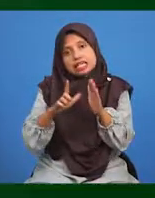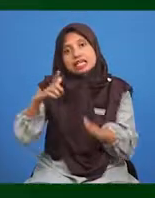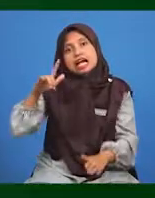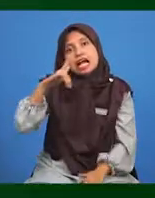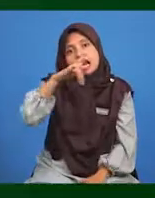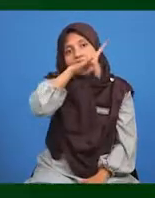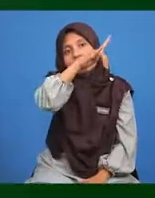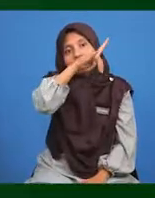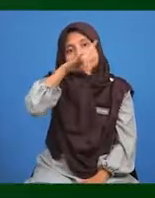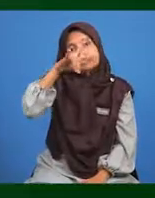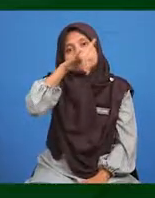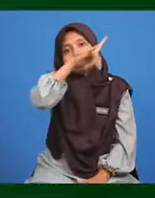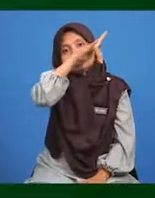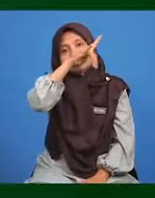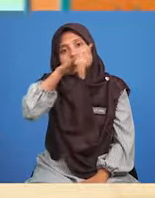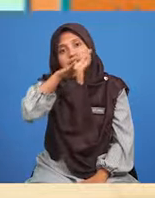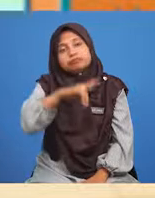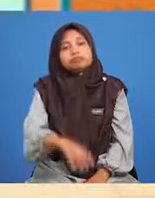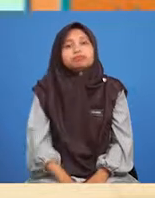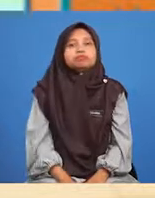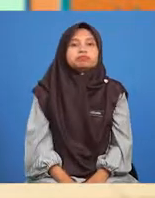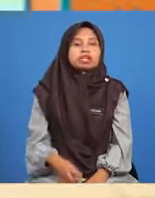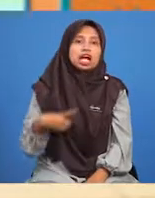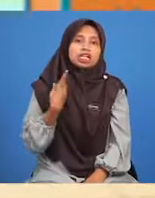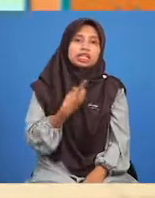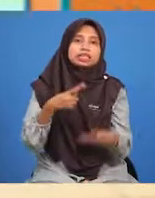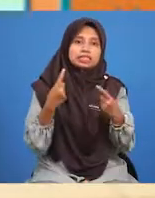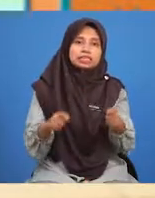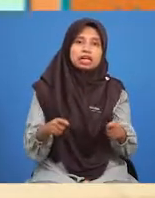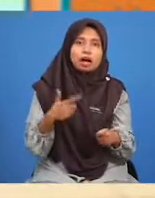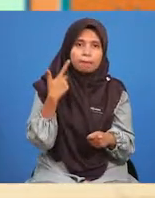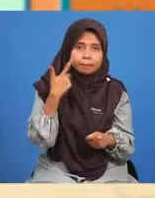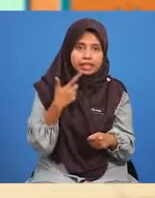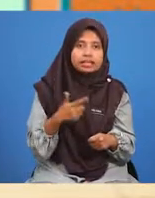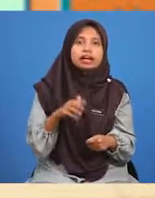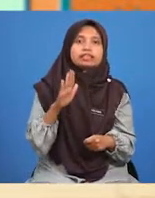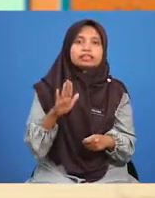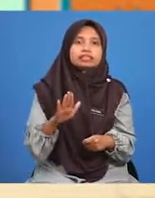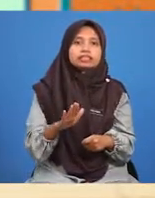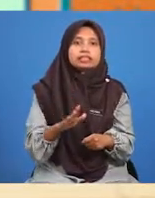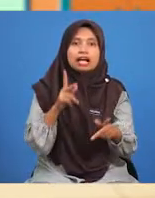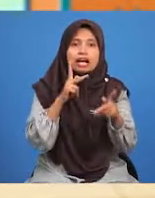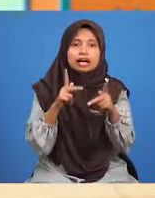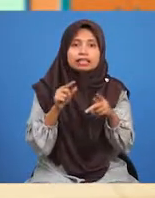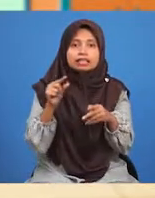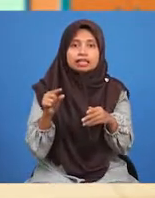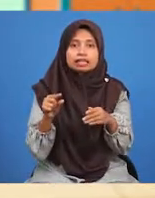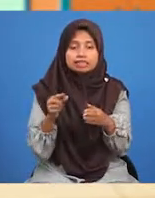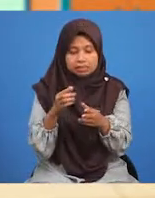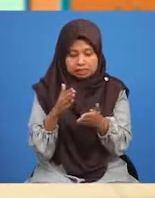sebagai kata ganda separanya. Kita telah melihat sebentar tadi kata ganda